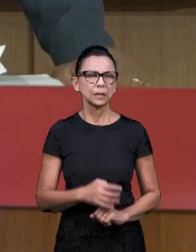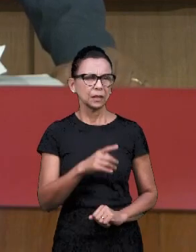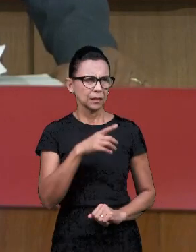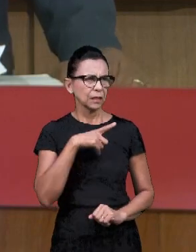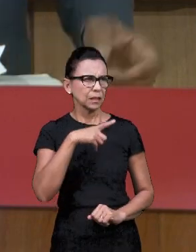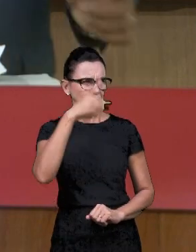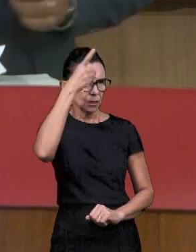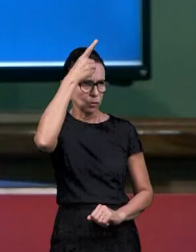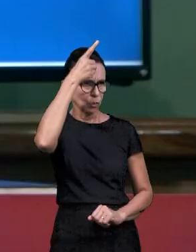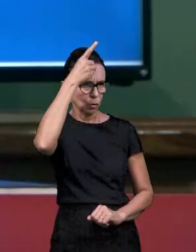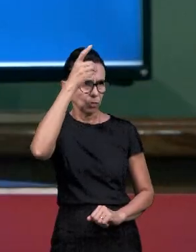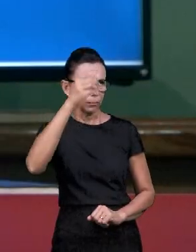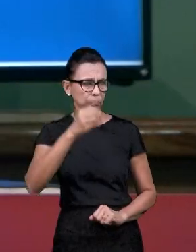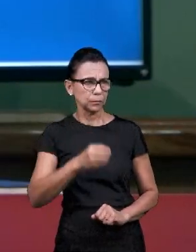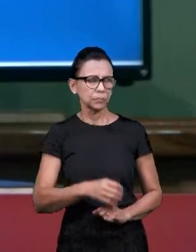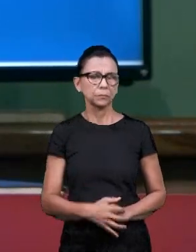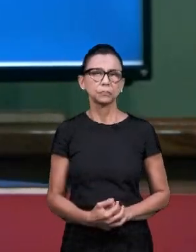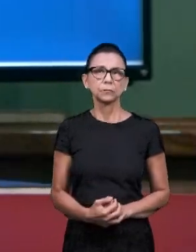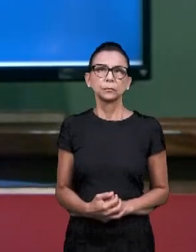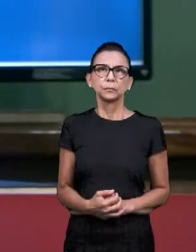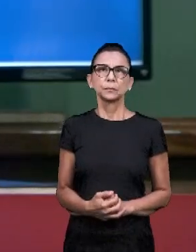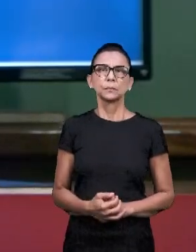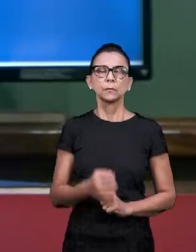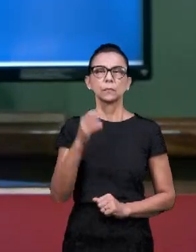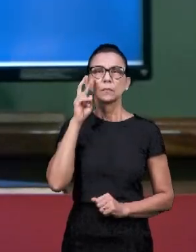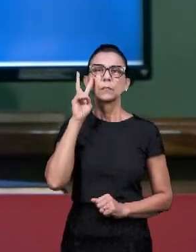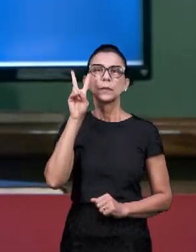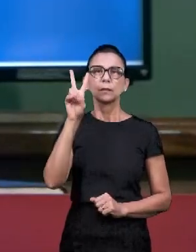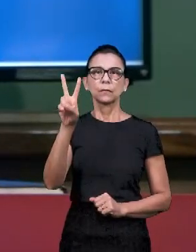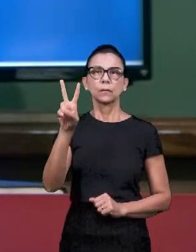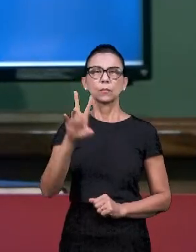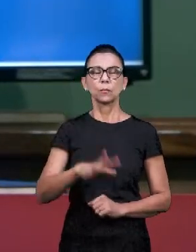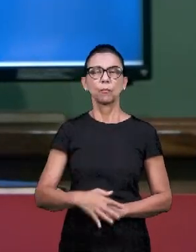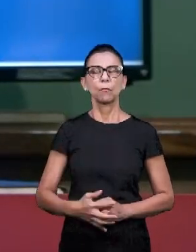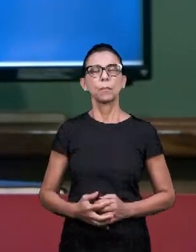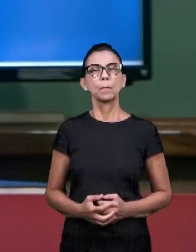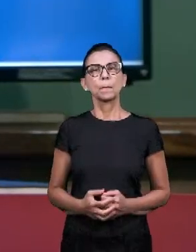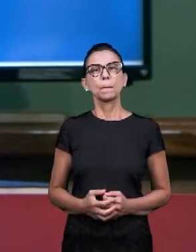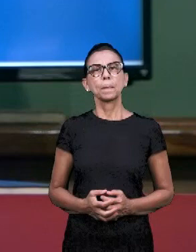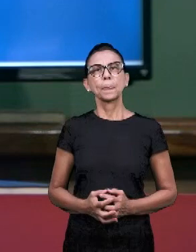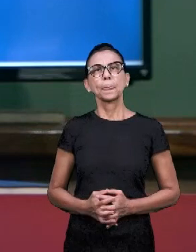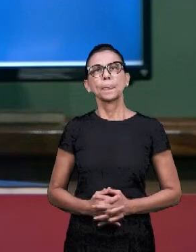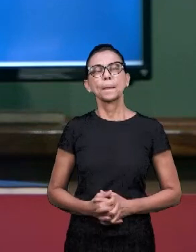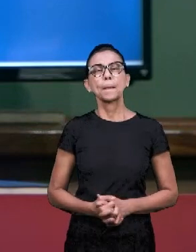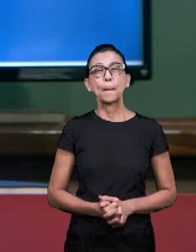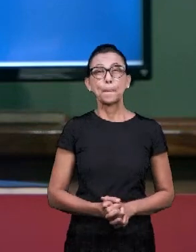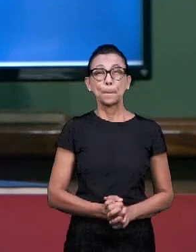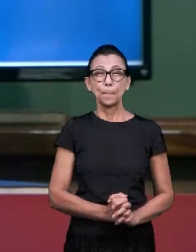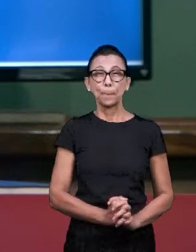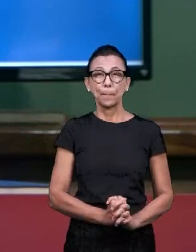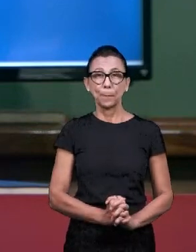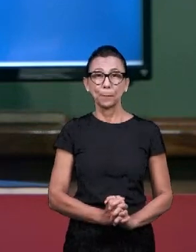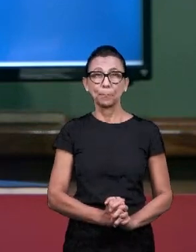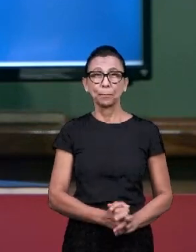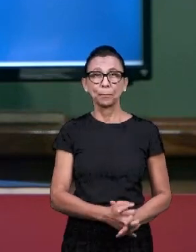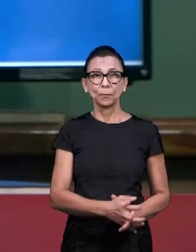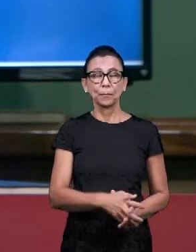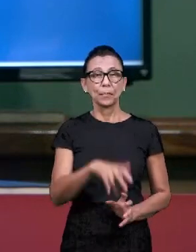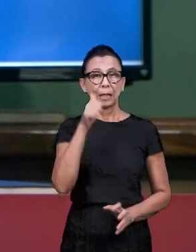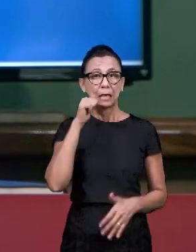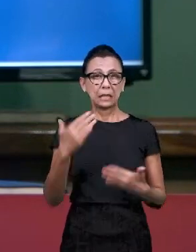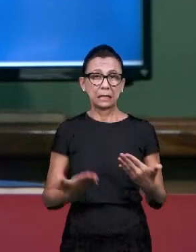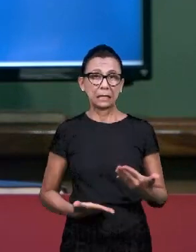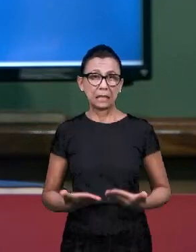Аминь. Есть ли дары еще об исповедании? Бог показывал. Есть дар. Бог показывал, что множество людей,